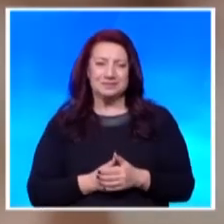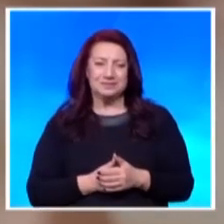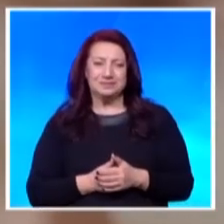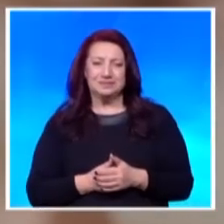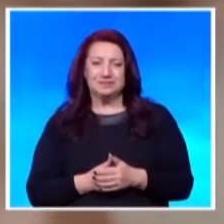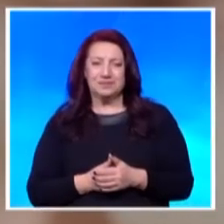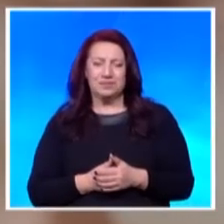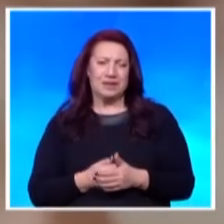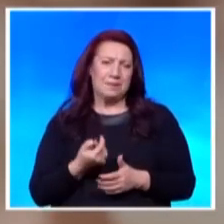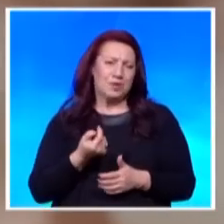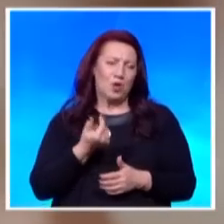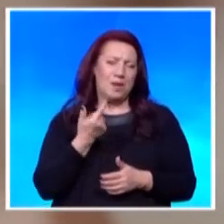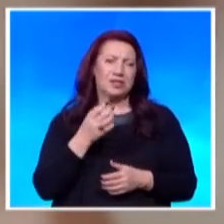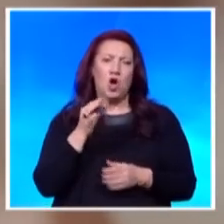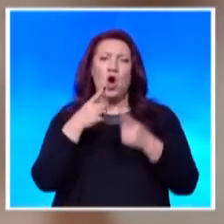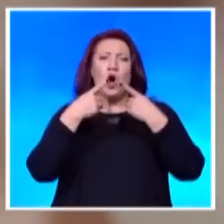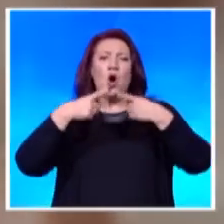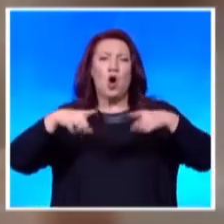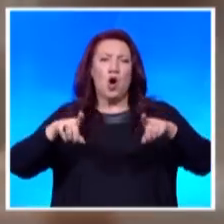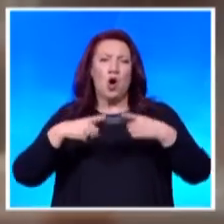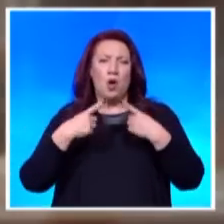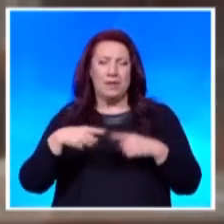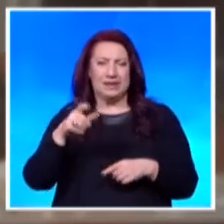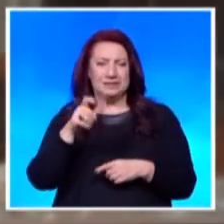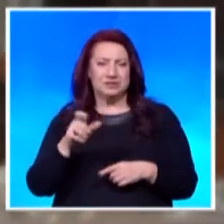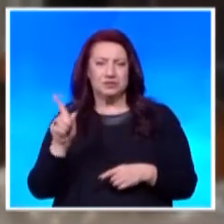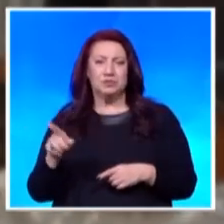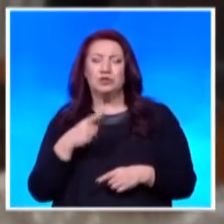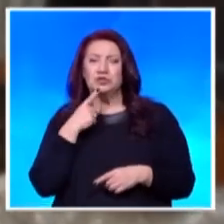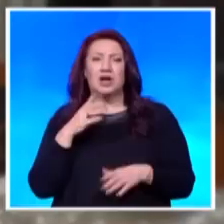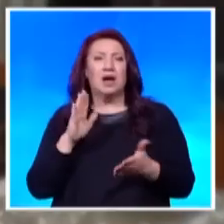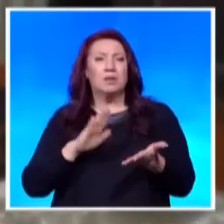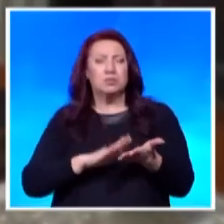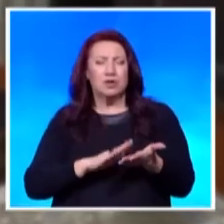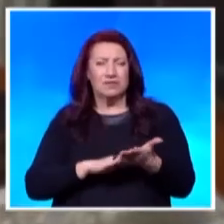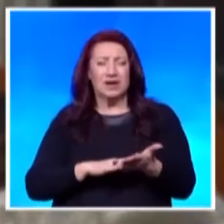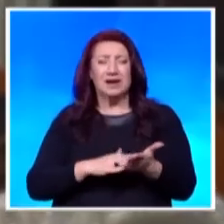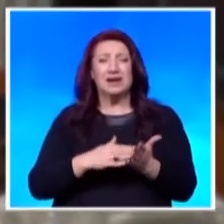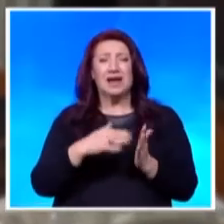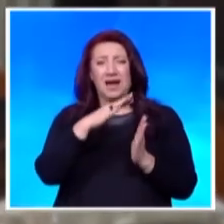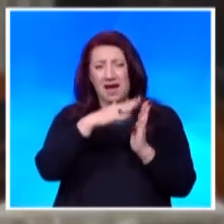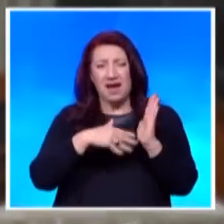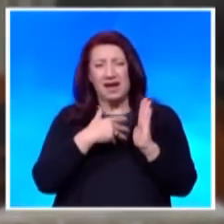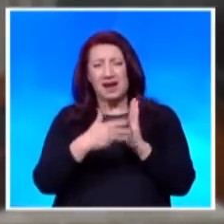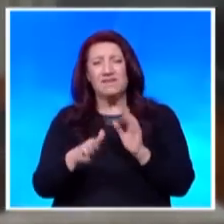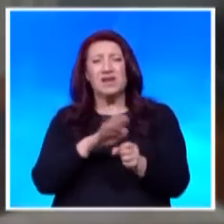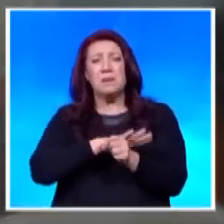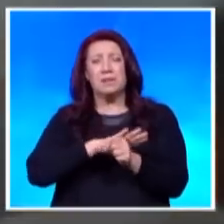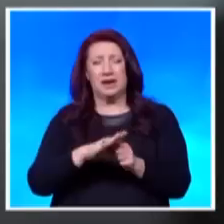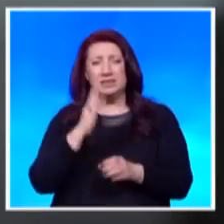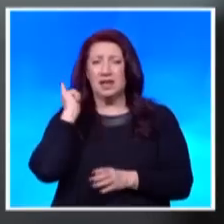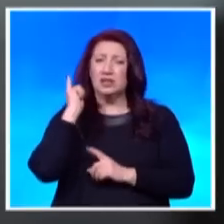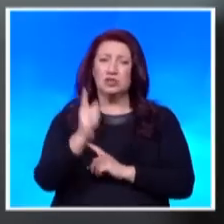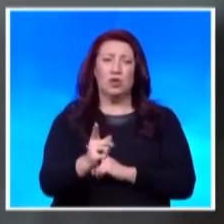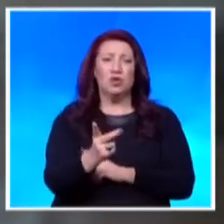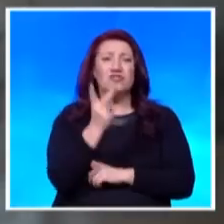Малко са оперните звезди по света, които могат да се похвалят с график до 2300 година. Соня Йончева е